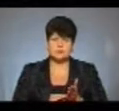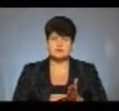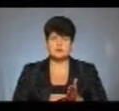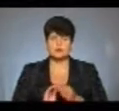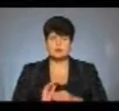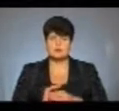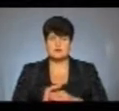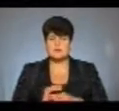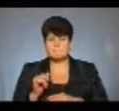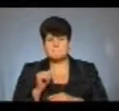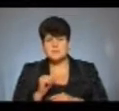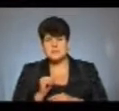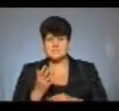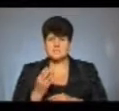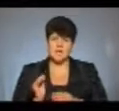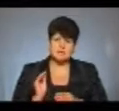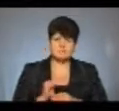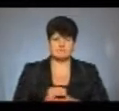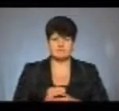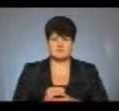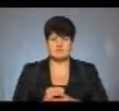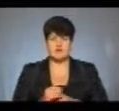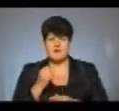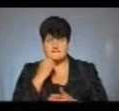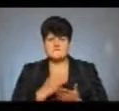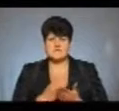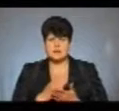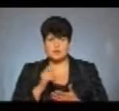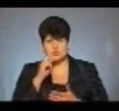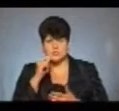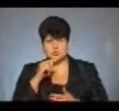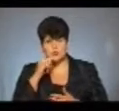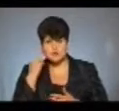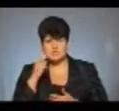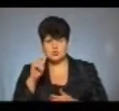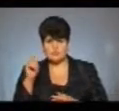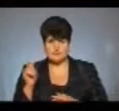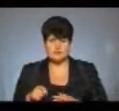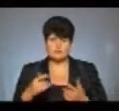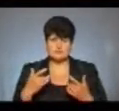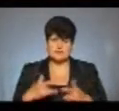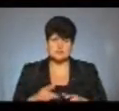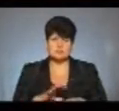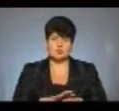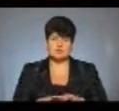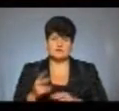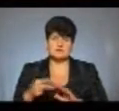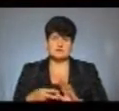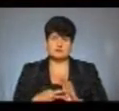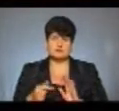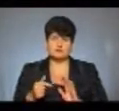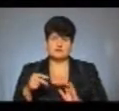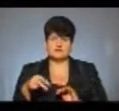календаря черговий місяць, черговий день. Ветеран російсько-української війни Андрій Бесара був звільнений з полону 27